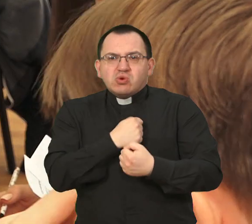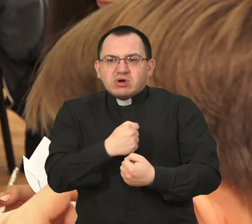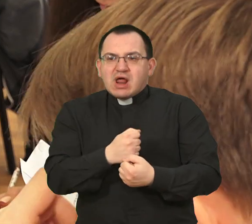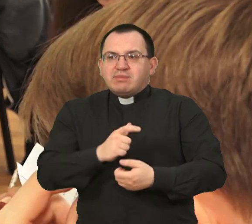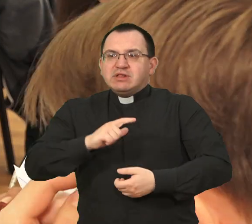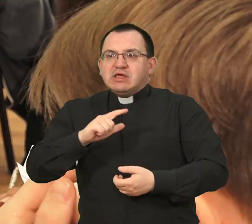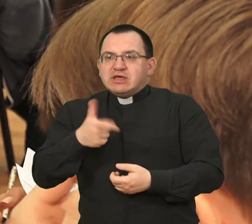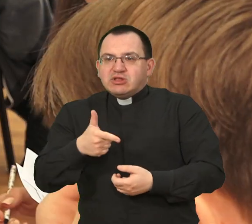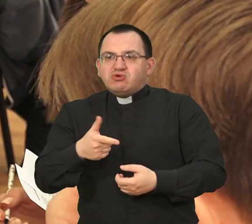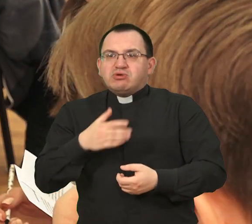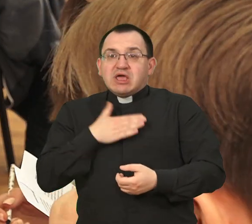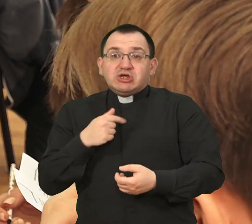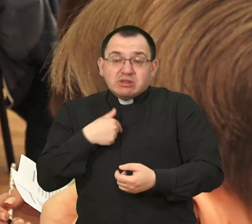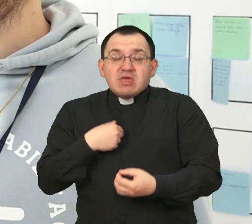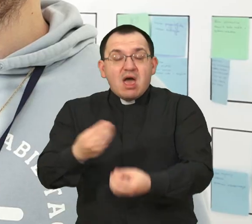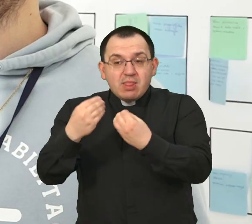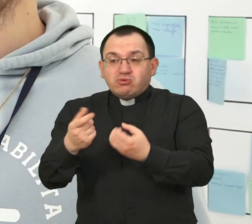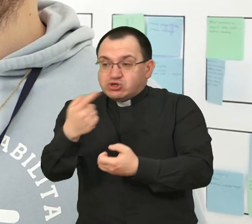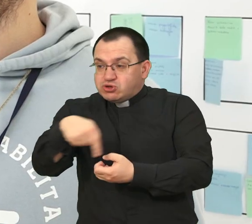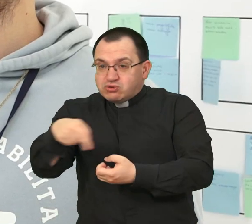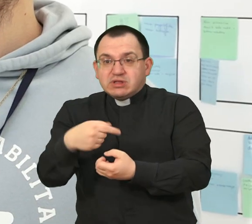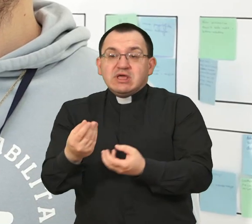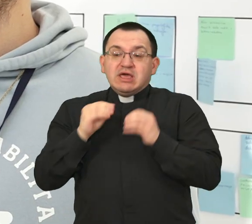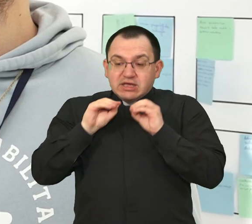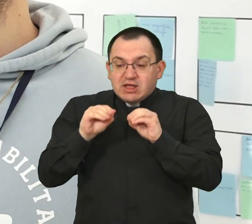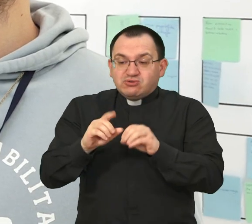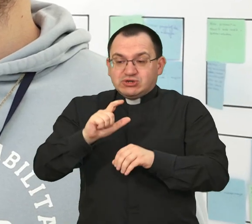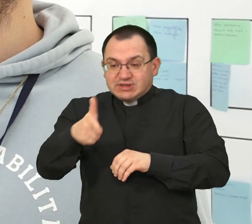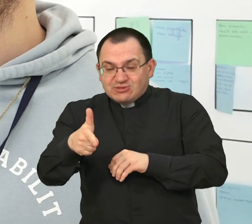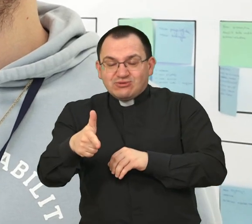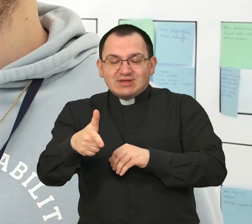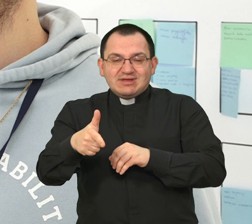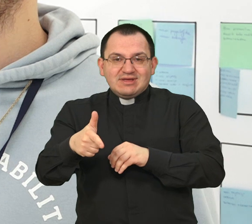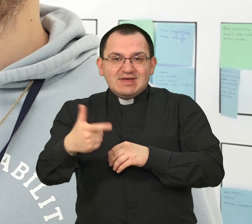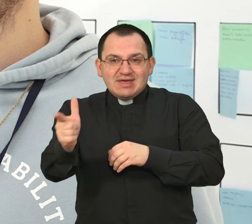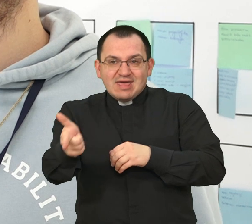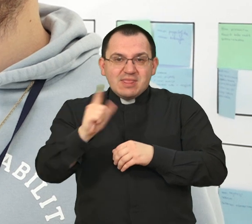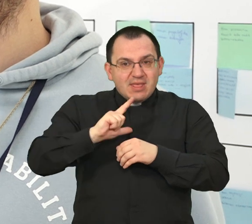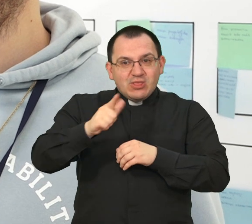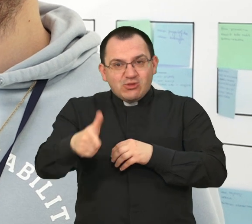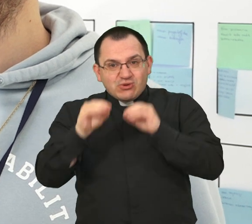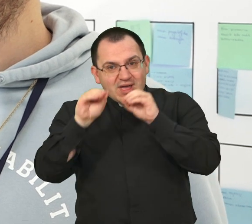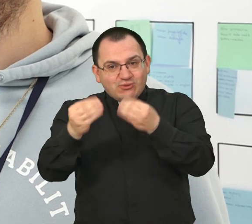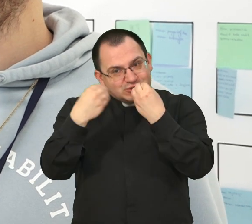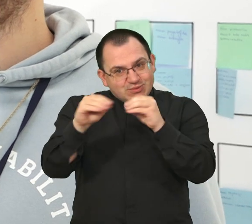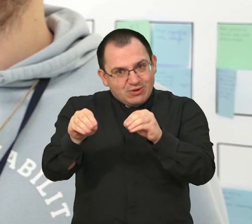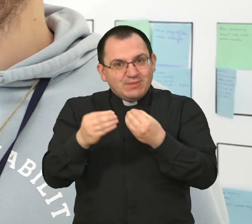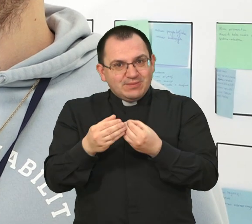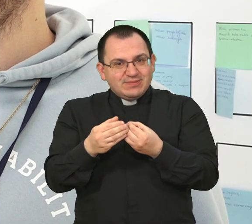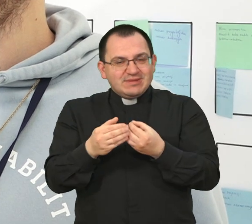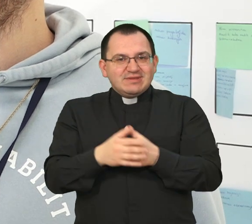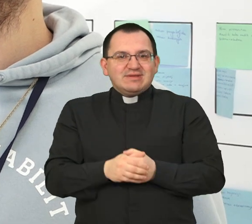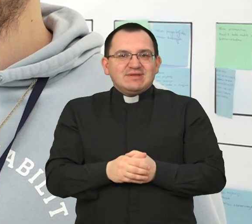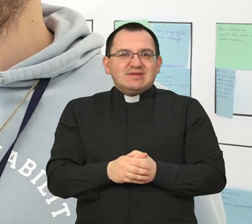njih naučiti nešto i naučiti njih nešto. Dakle, obostrano učenje, obostrani rast u vjeri,